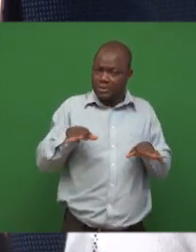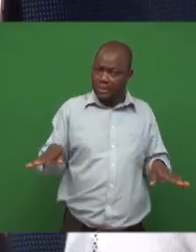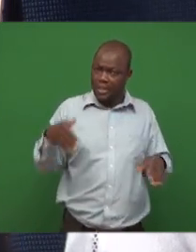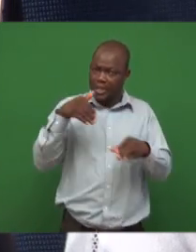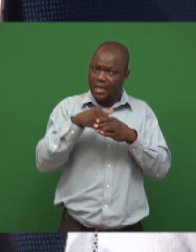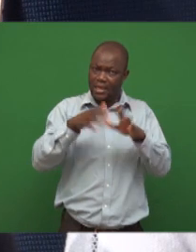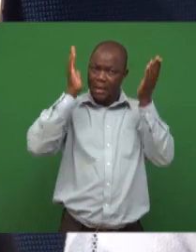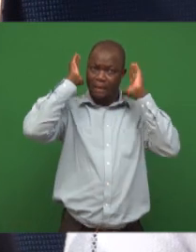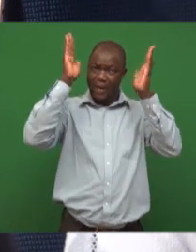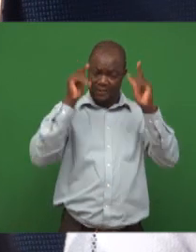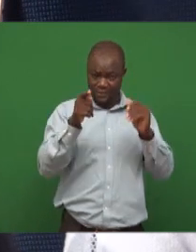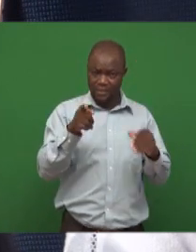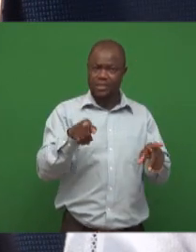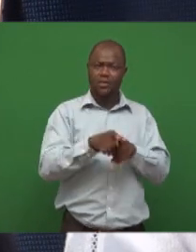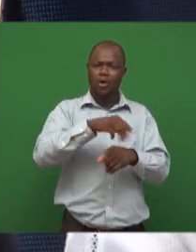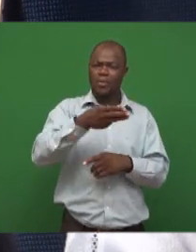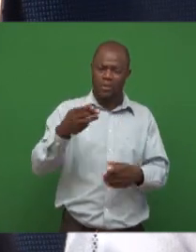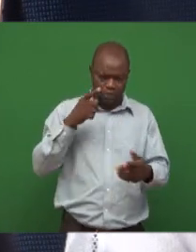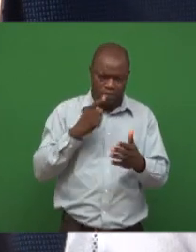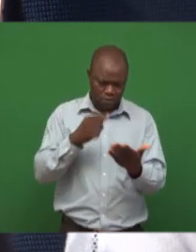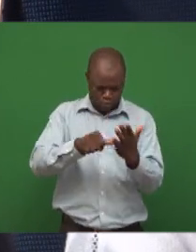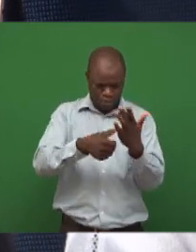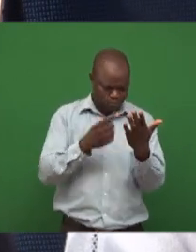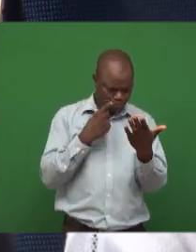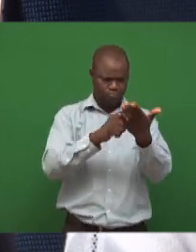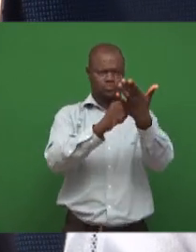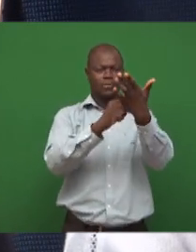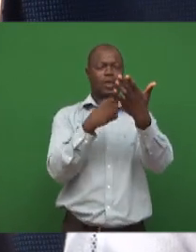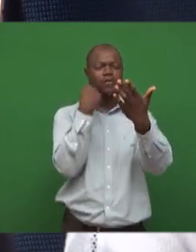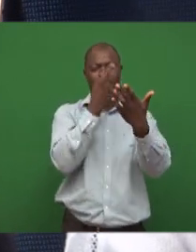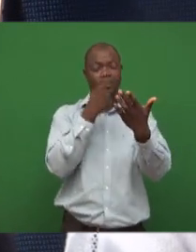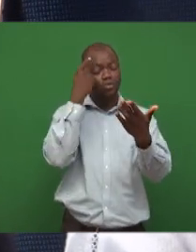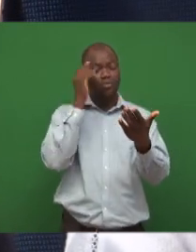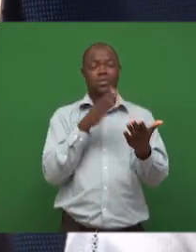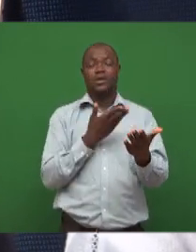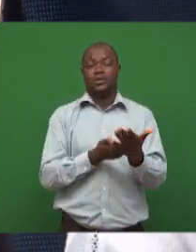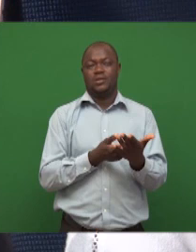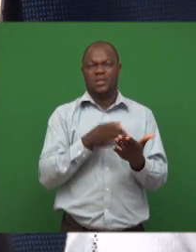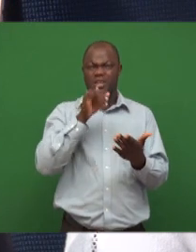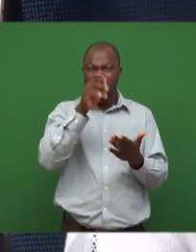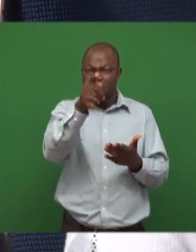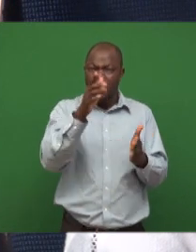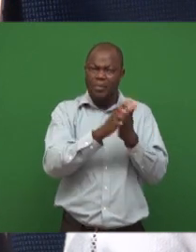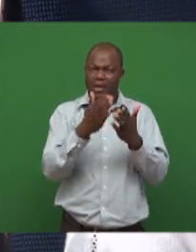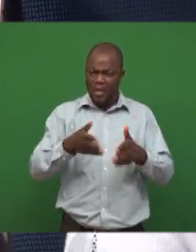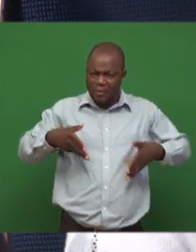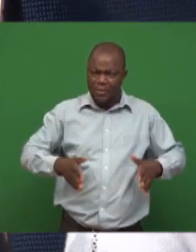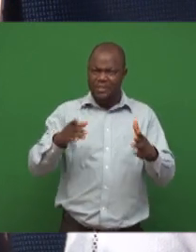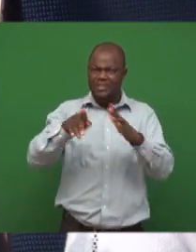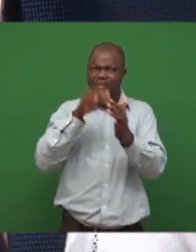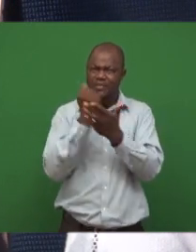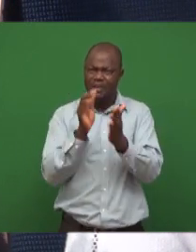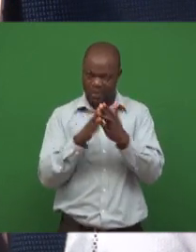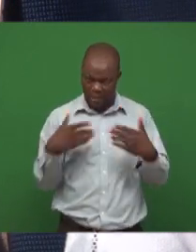uri mumugwagwa. Vanhu vanokurumidza kuziva kuti iwewe ndiwe ani. Saka kana usina birth certificate, haukwanisi